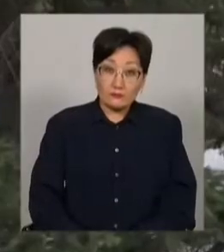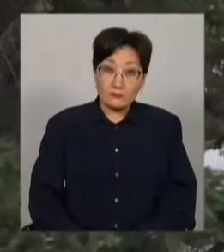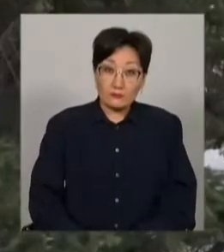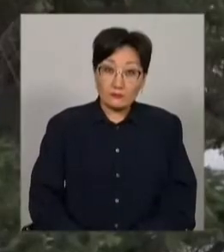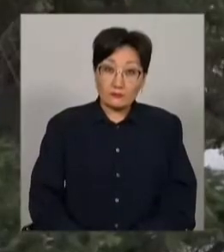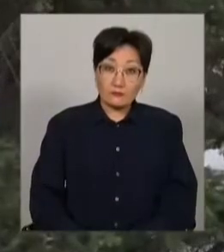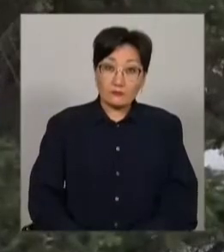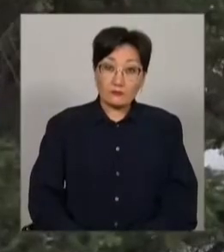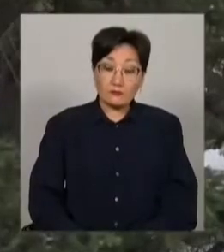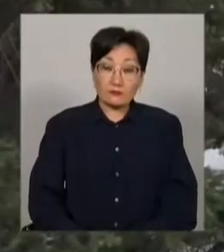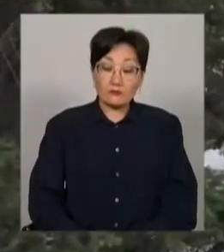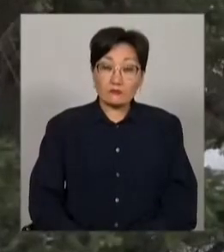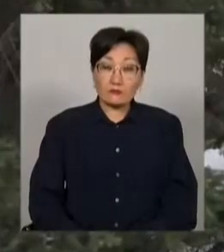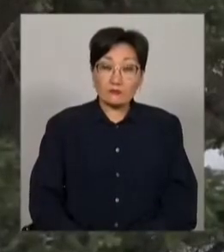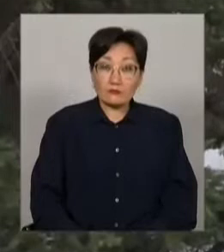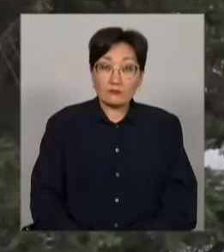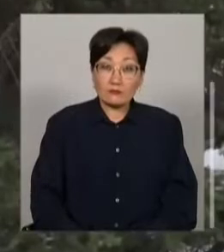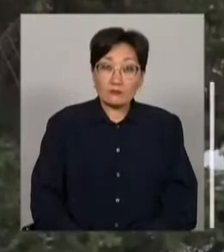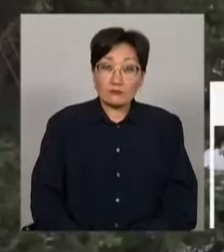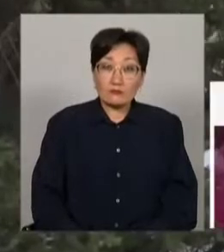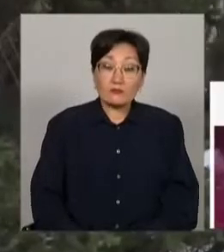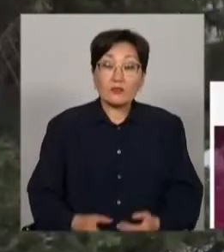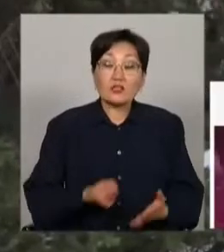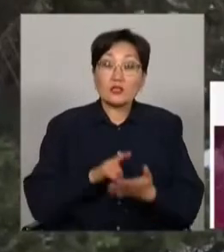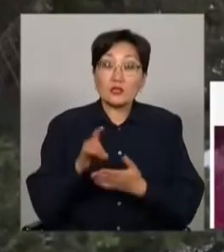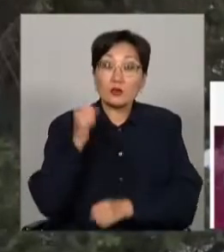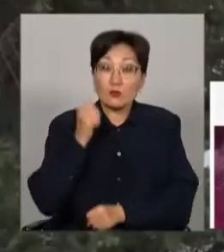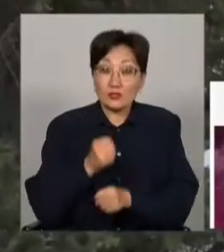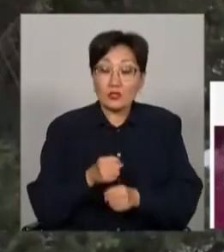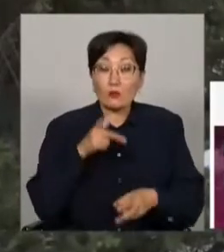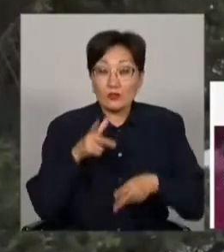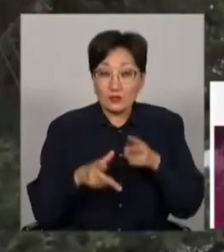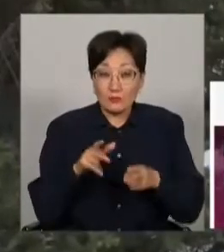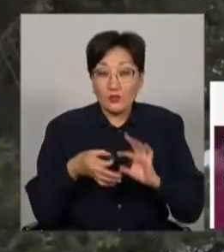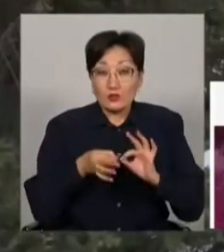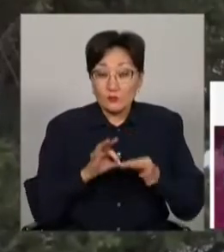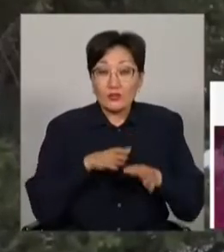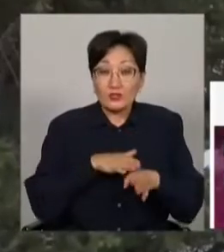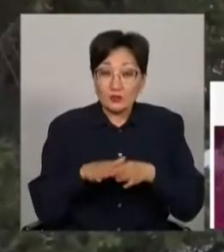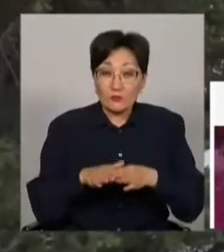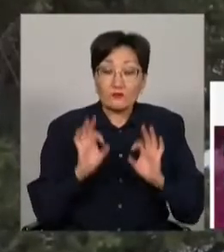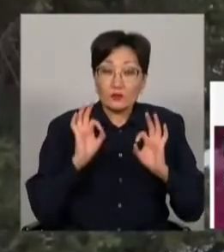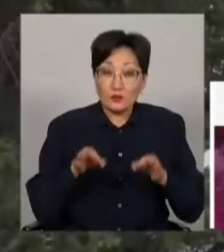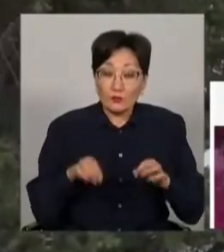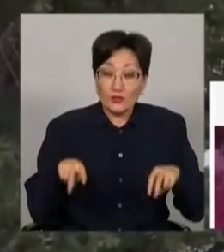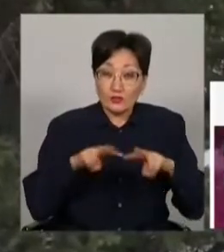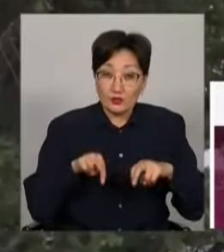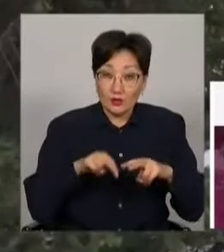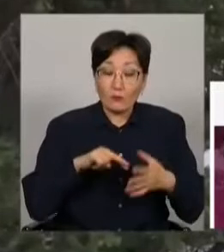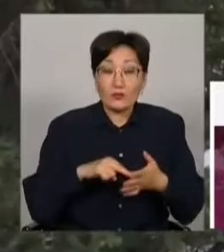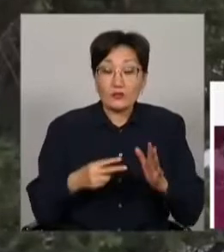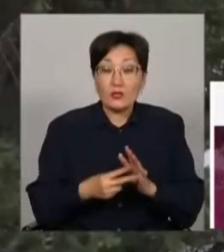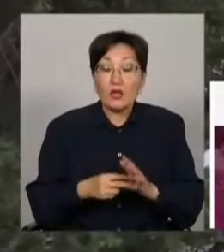О возмущении работников аэропорта. Әуежай қызметкерлерінің шағымын жан-жақты толық әрі объективті тексеру